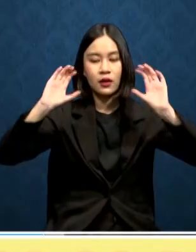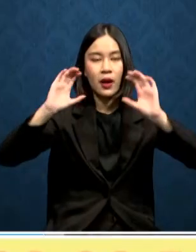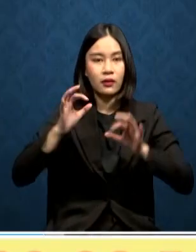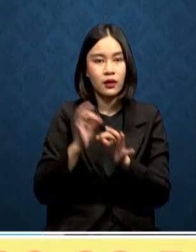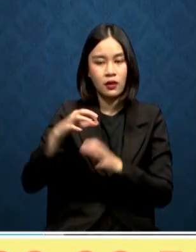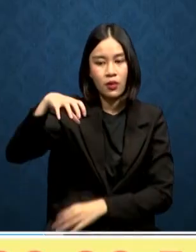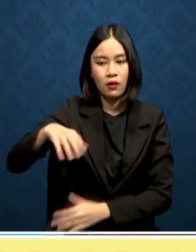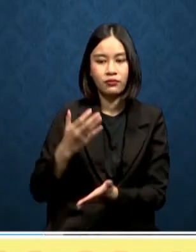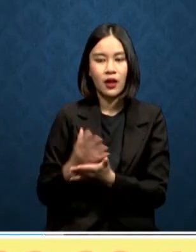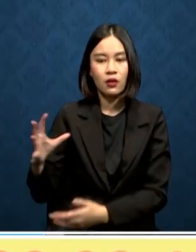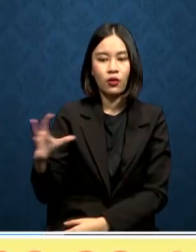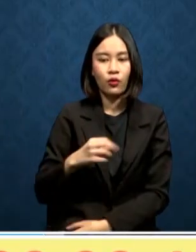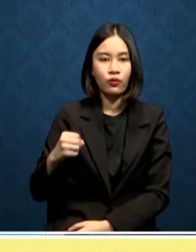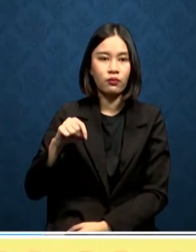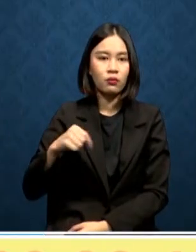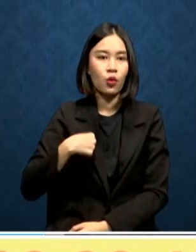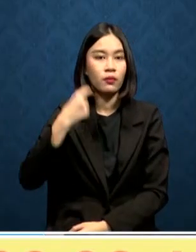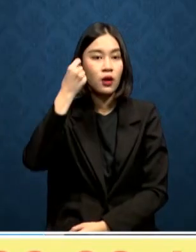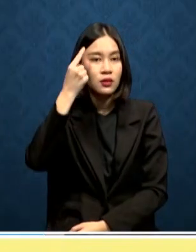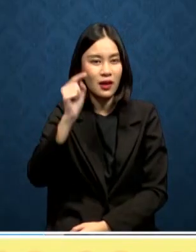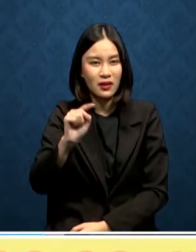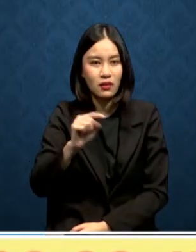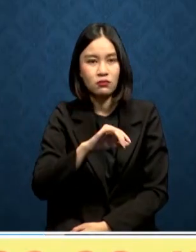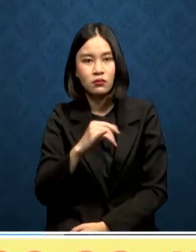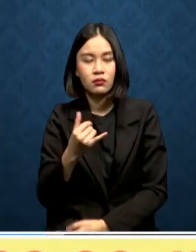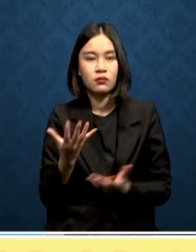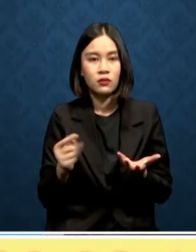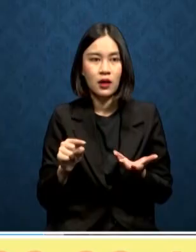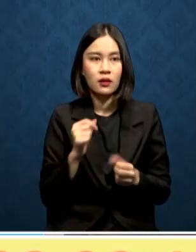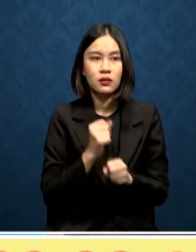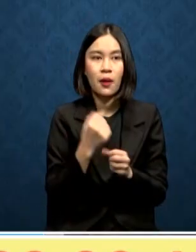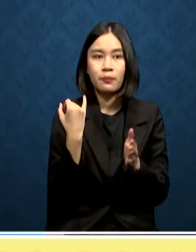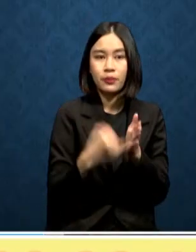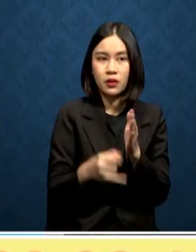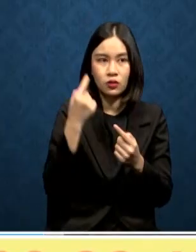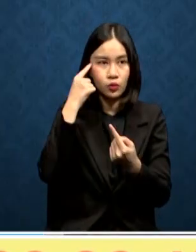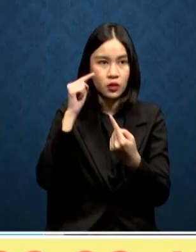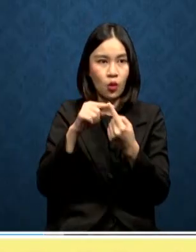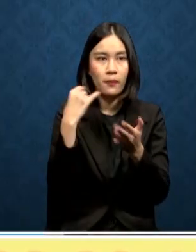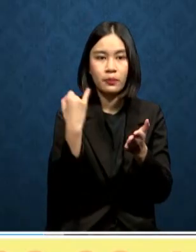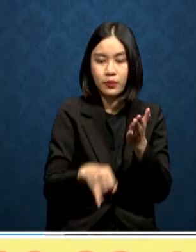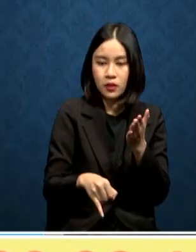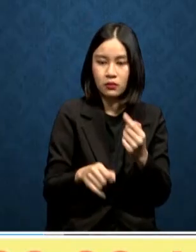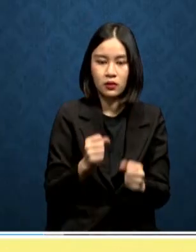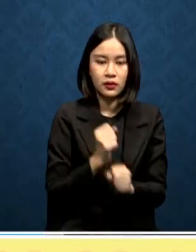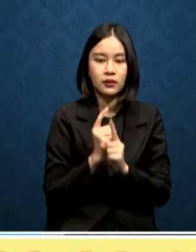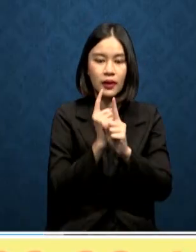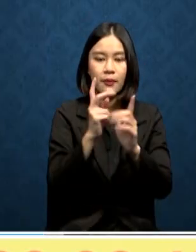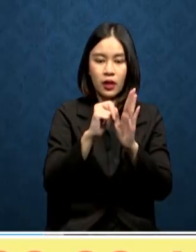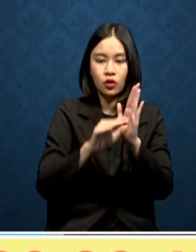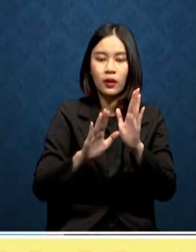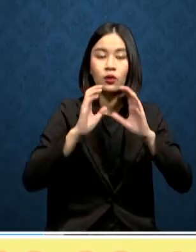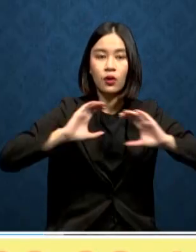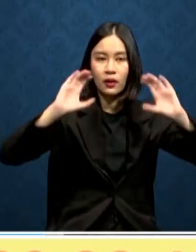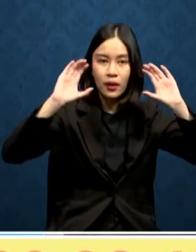ข้ามายึดเงินตรงนี้เองเนี่ยผมเข้าใจว่าอาจจะเป็นการทำผิดจุดประสงค์นะครับของการทำนโยบายนี้ของรัฐบา